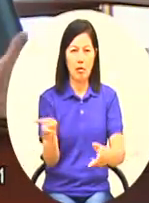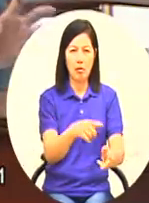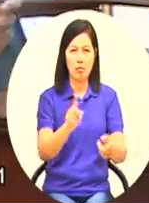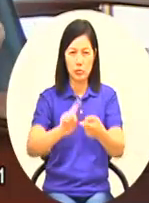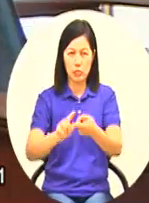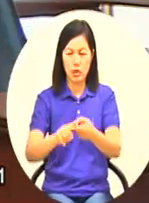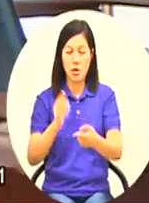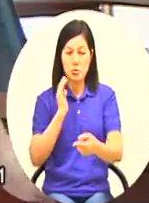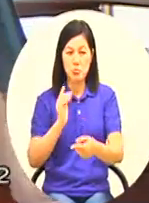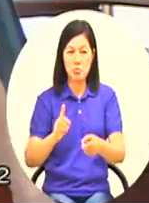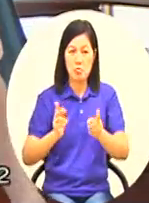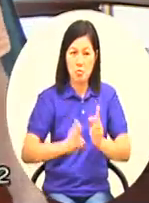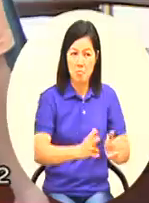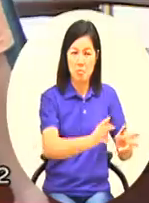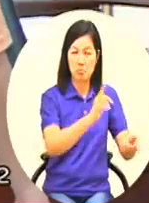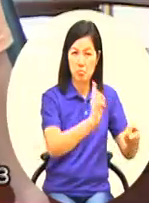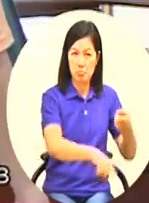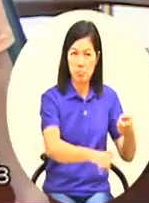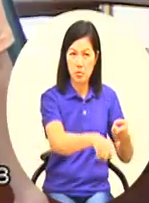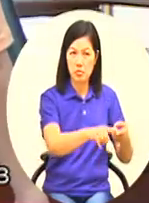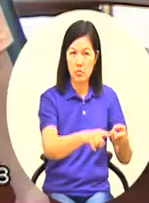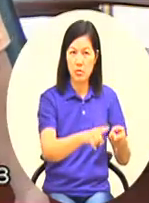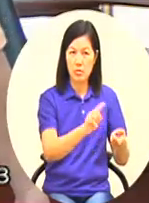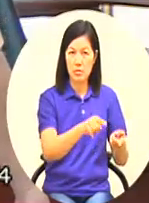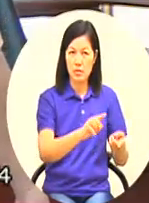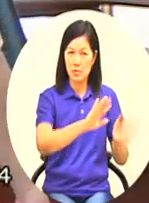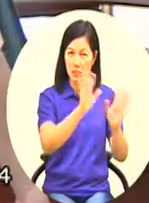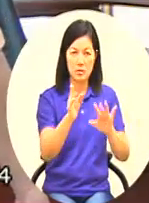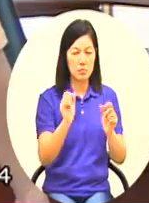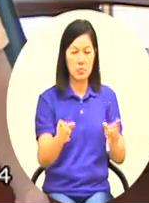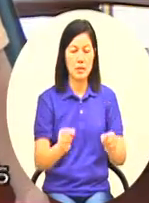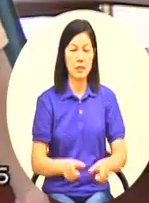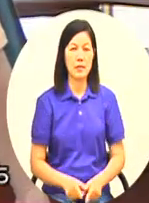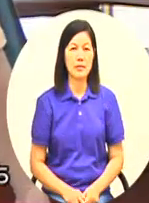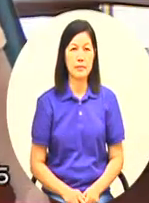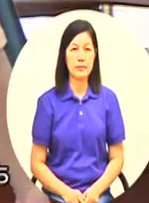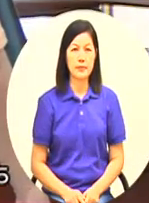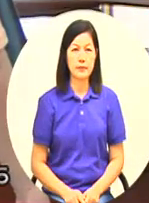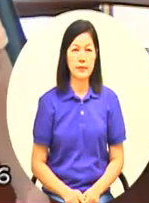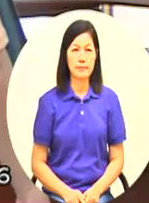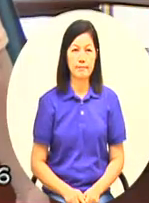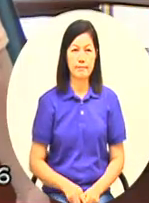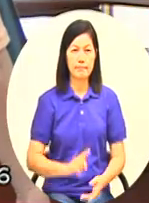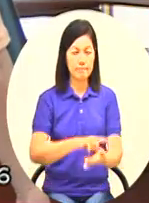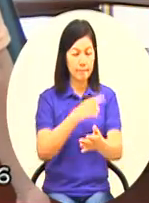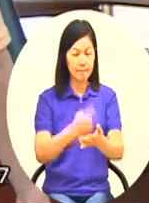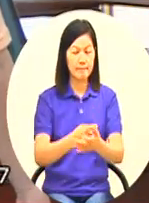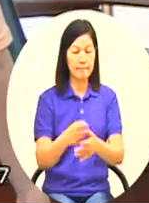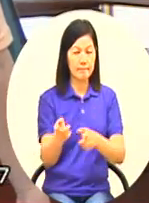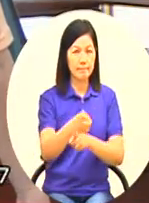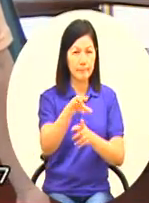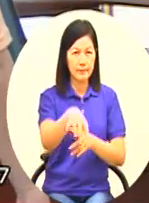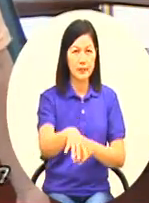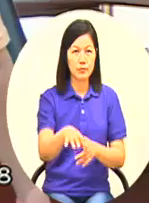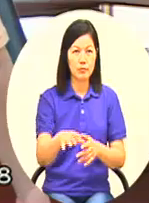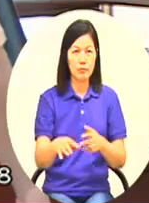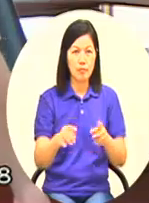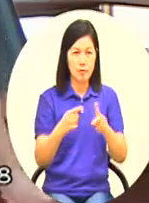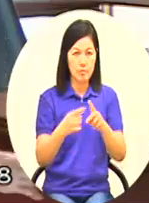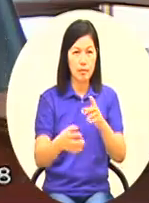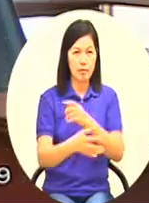着兵，现在伊也不可能咱们家列席备询嘛。所以在整个消防局的人员里面呢，对不对吼？我感觉